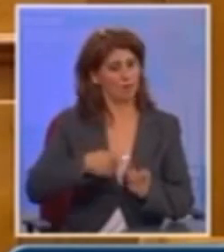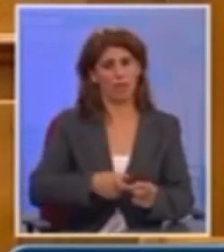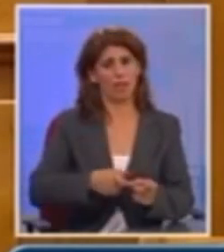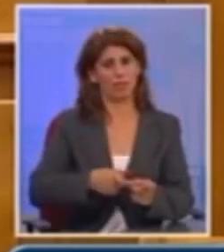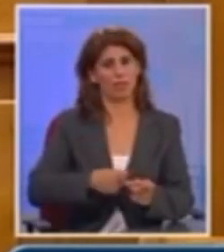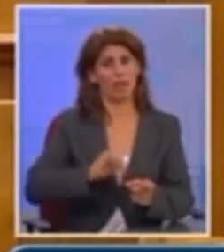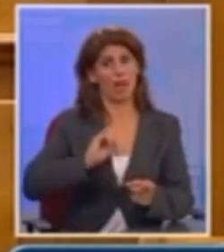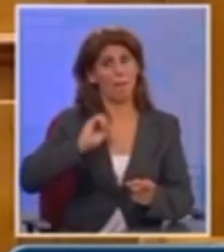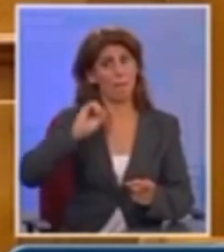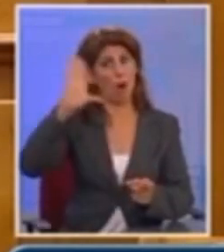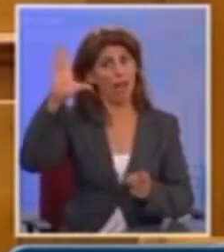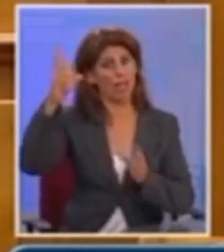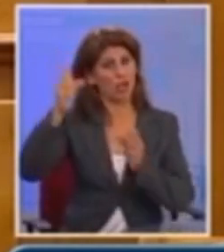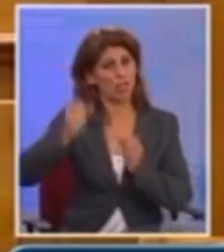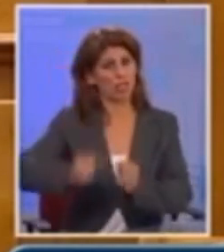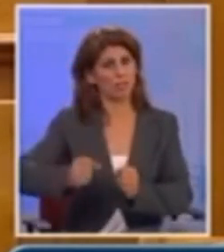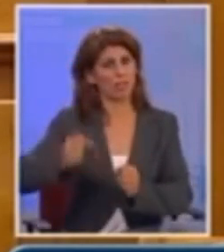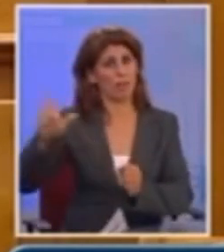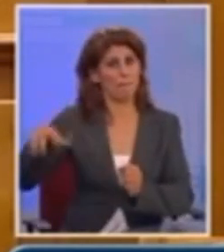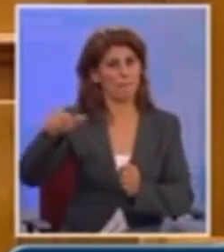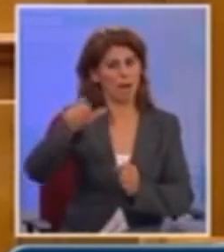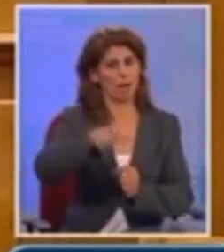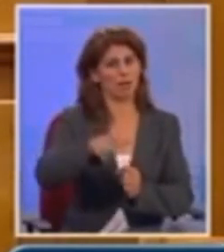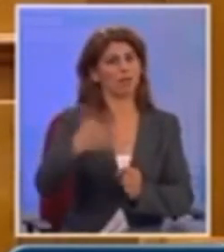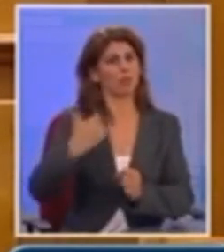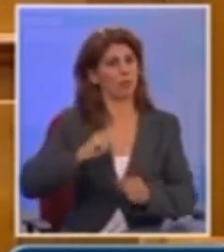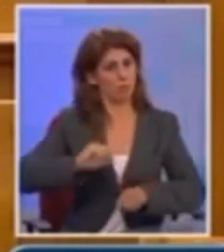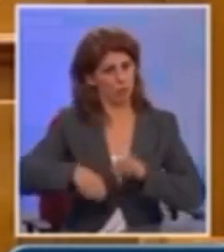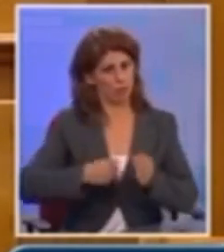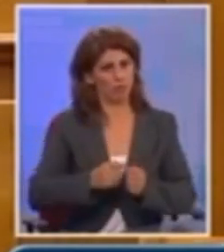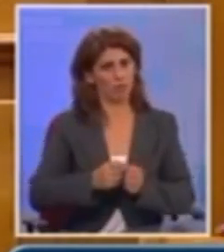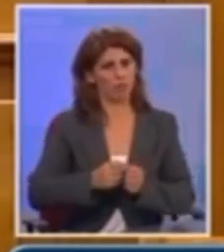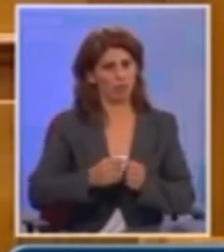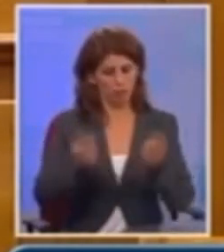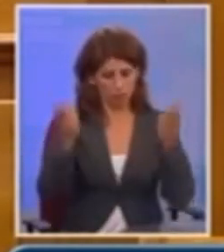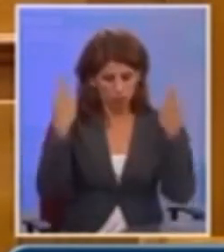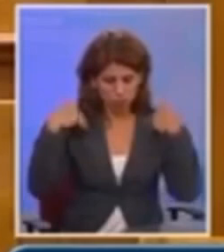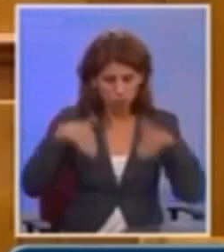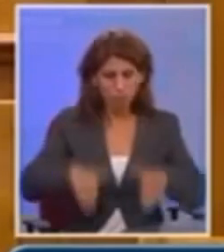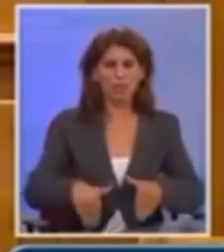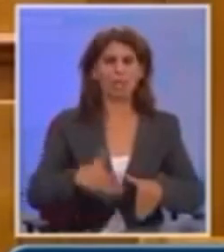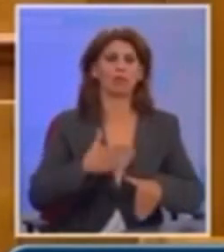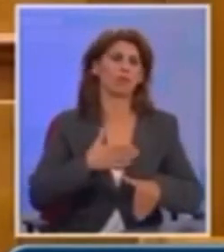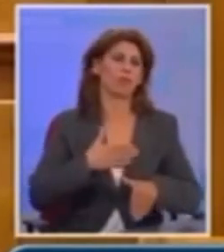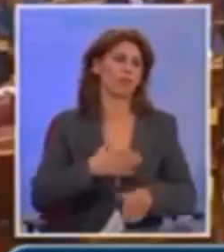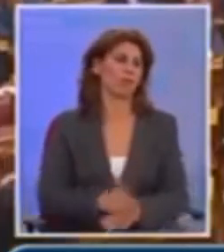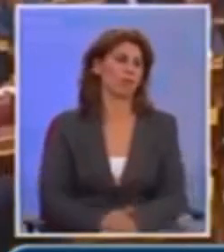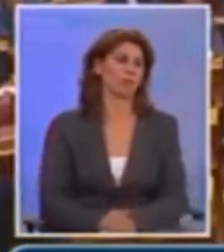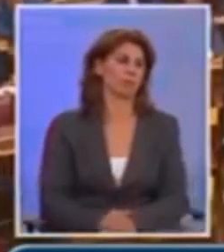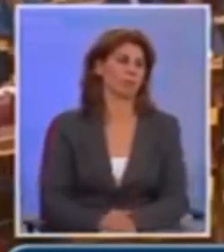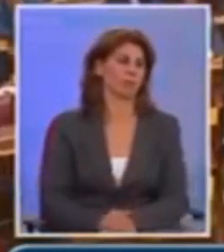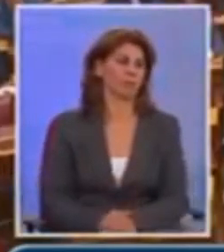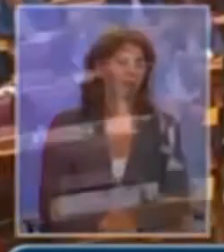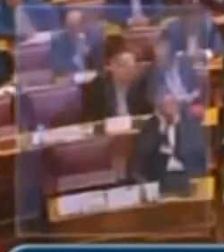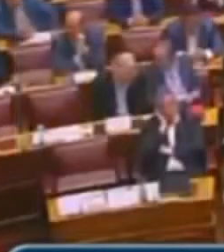από εξωθεσμικούς παράγοντες που επιχειρούν να τα καθυποτάξουν. Σας ευχαριστώ. Ευχαριστούμε, κυρία